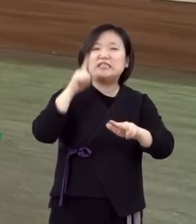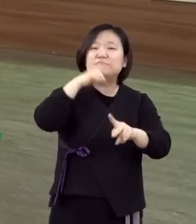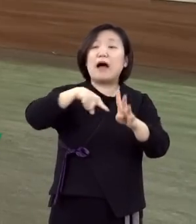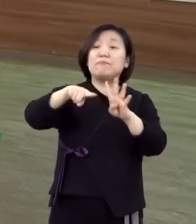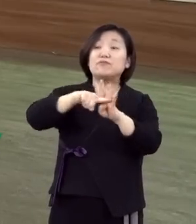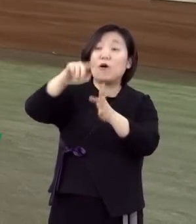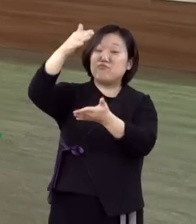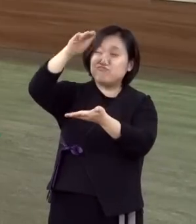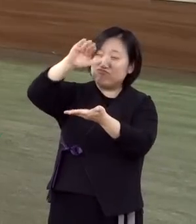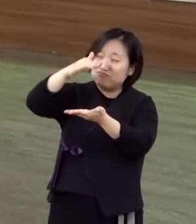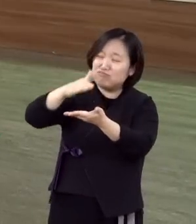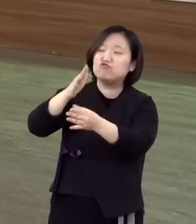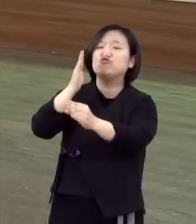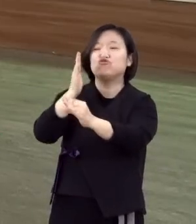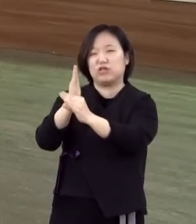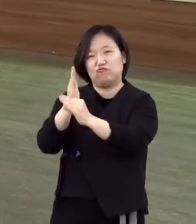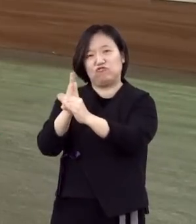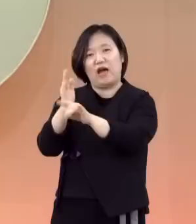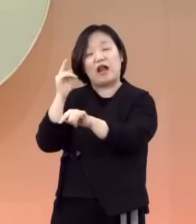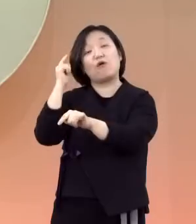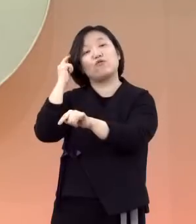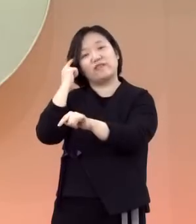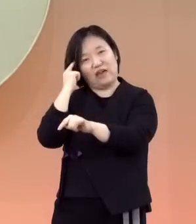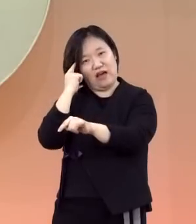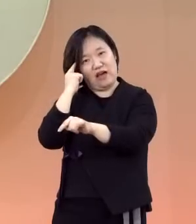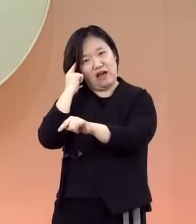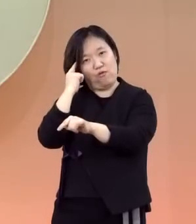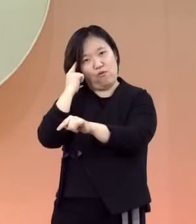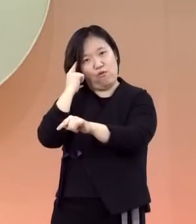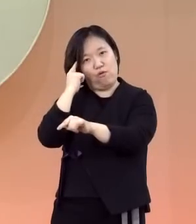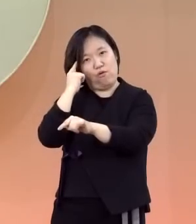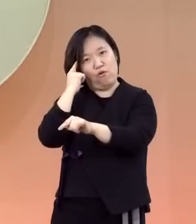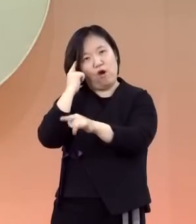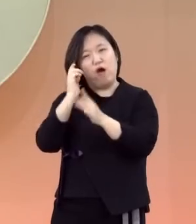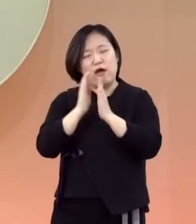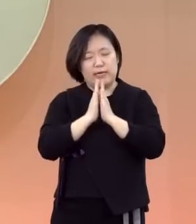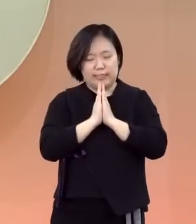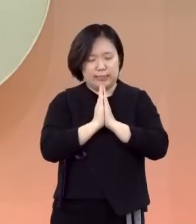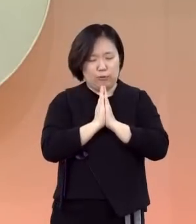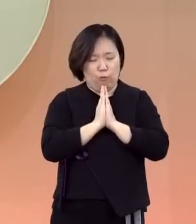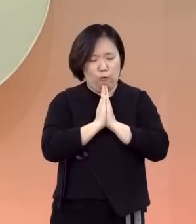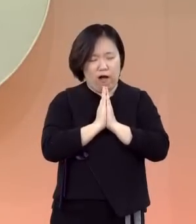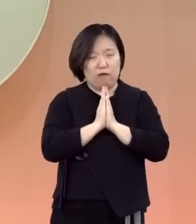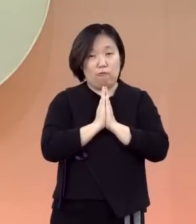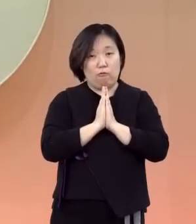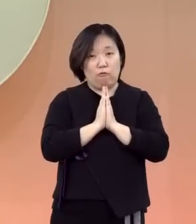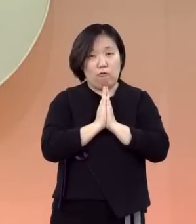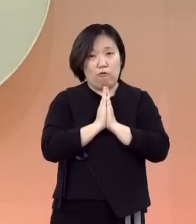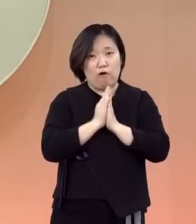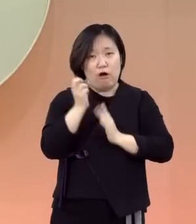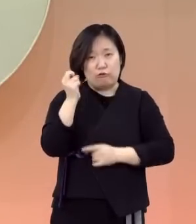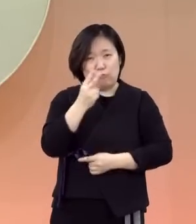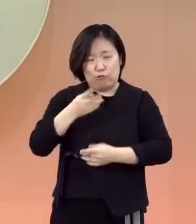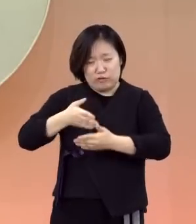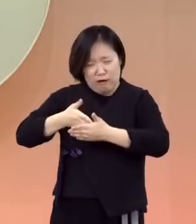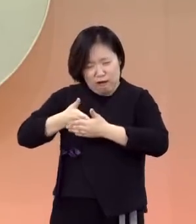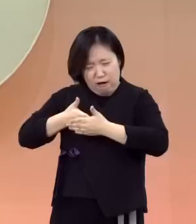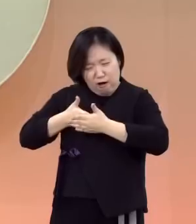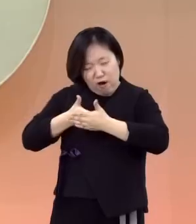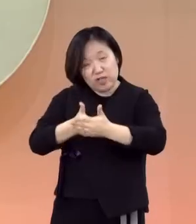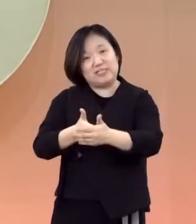를받고있다는마음가짐으로묵묵히나아가야합니다 .우리는오직기도하고,기도하고,노력하고,